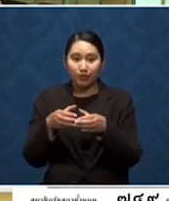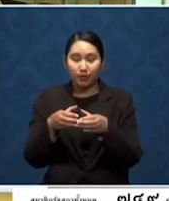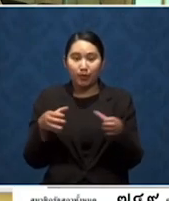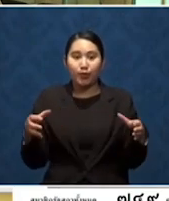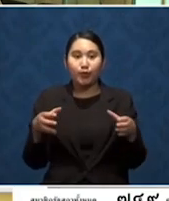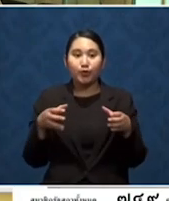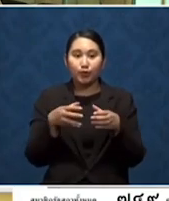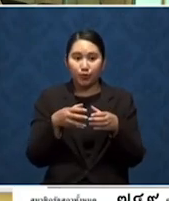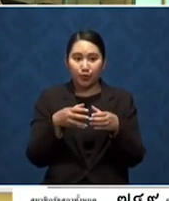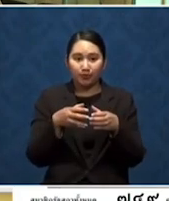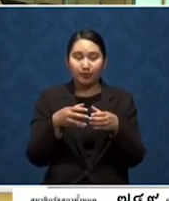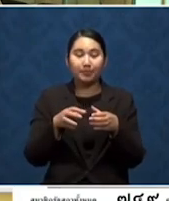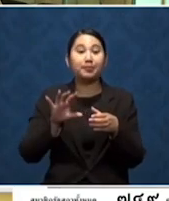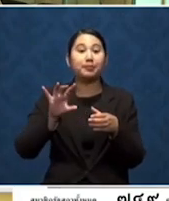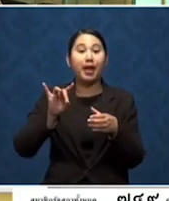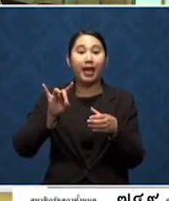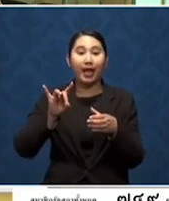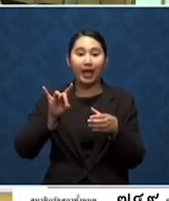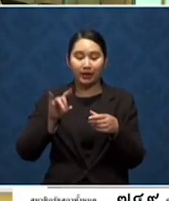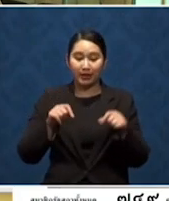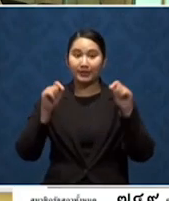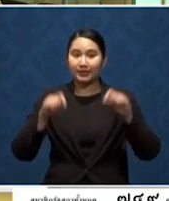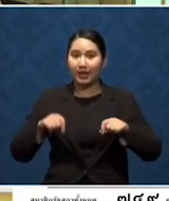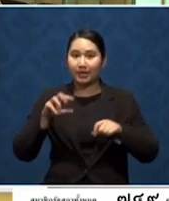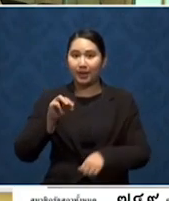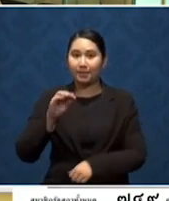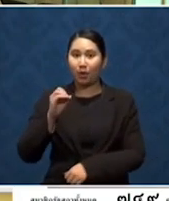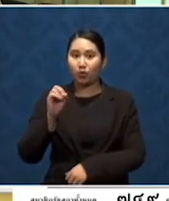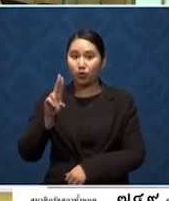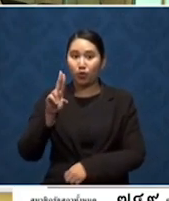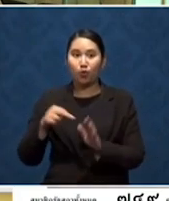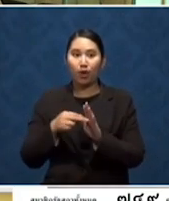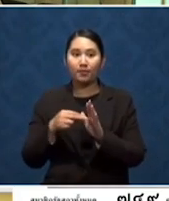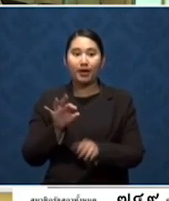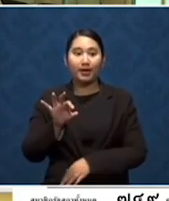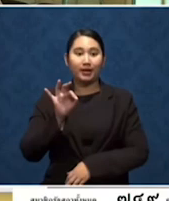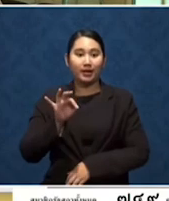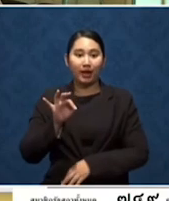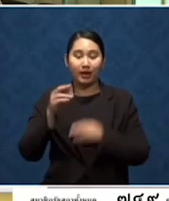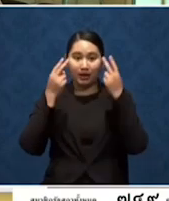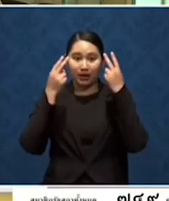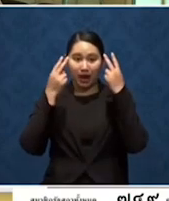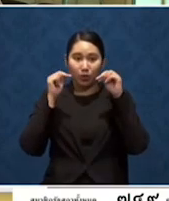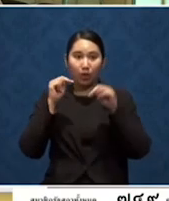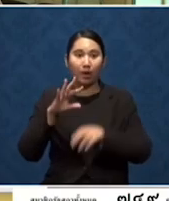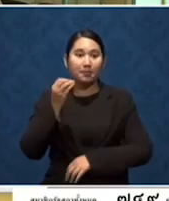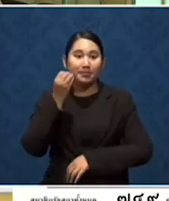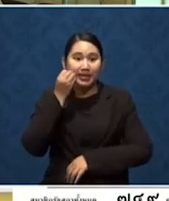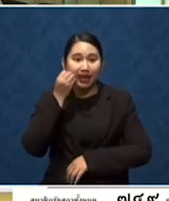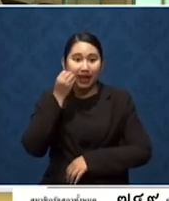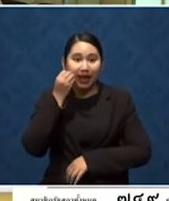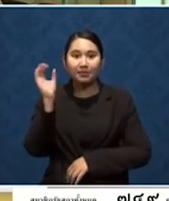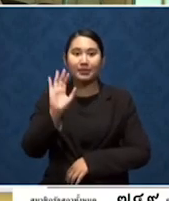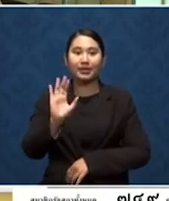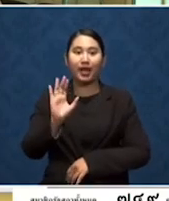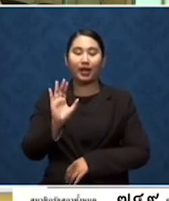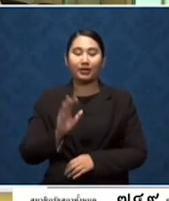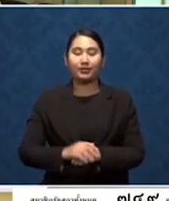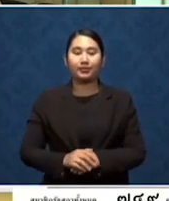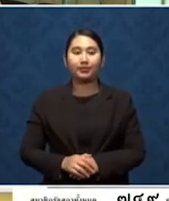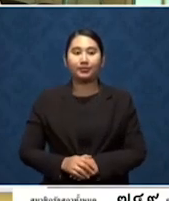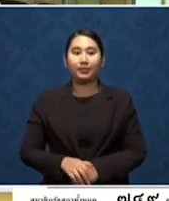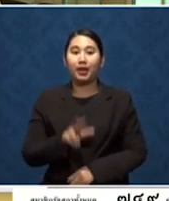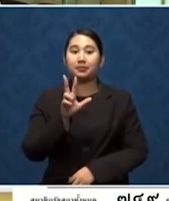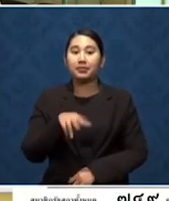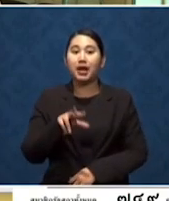มา 7-8พรรคเนี่ยเขาไม่ได้เลือกคุณวิทาเป็นนายกรัฐมนตรีนะครับท่านประธานพรรค